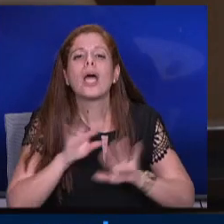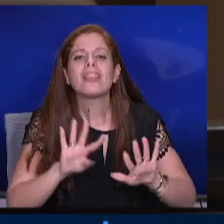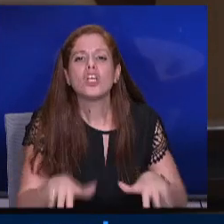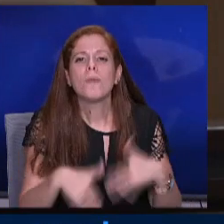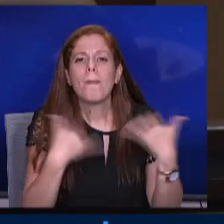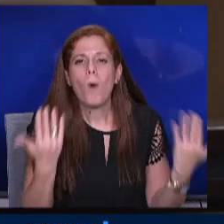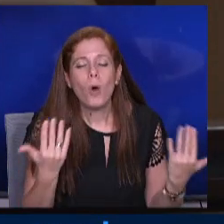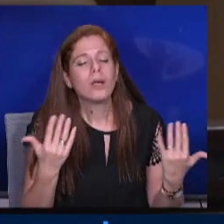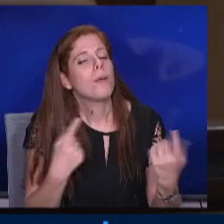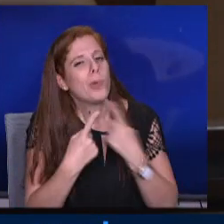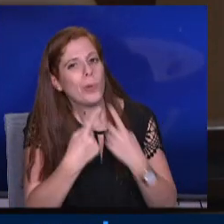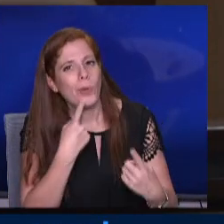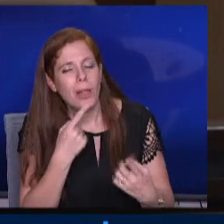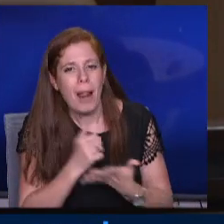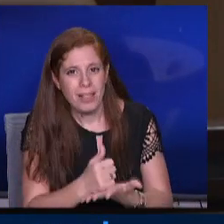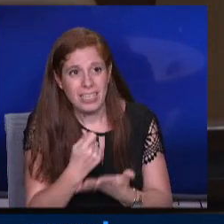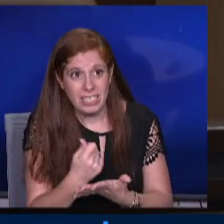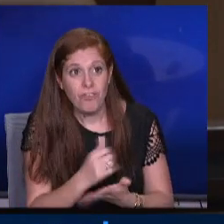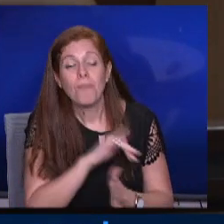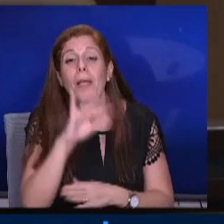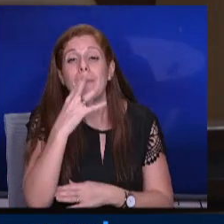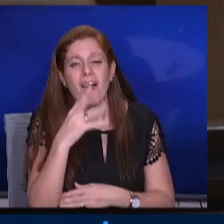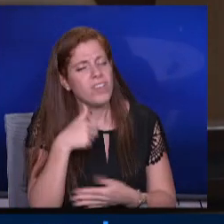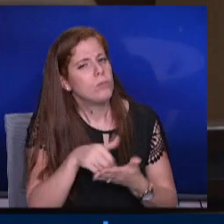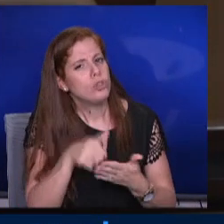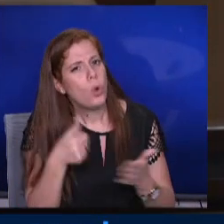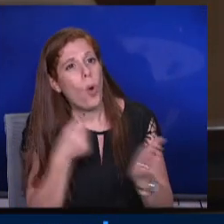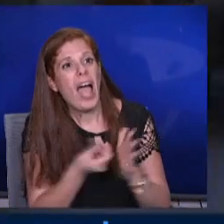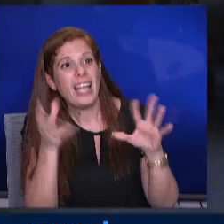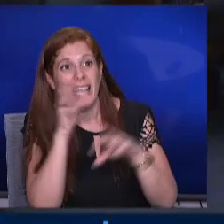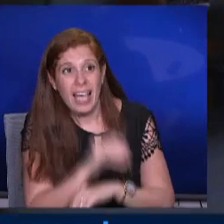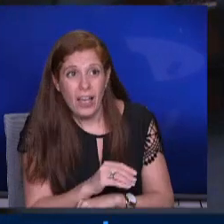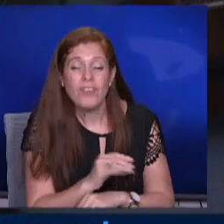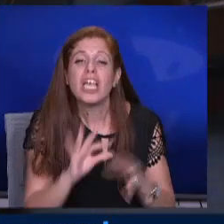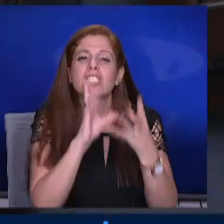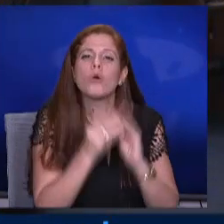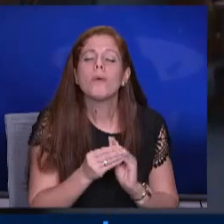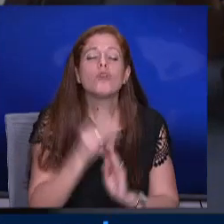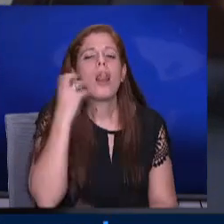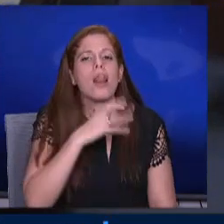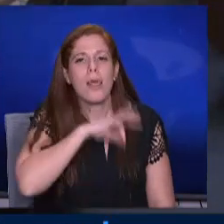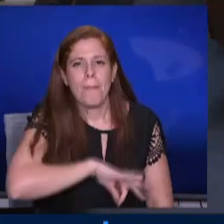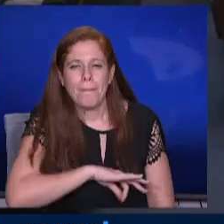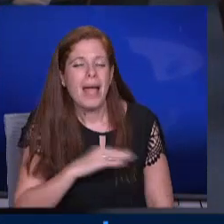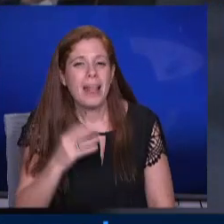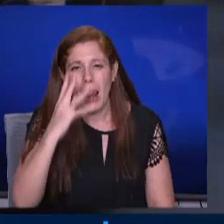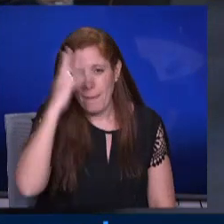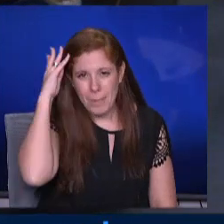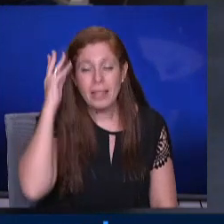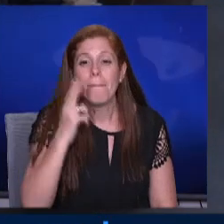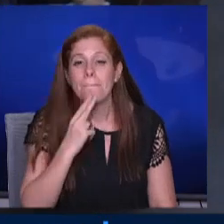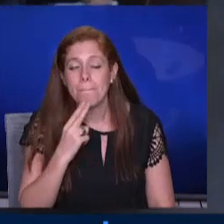על תקציב המדינה. ברביעי משכו הדיונים, לקראת ערב יהיו הסיכומים של ליברמן, לפיד, בנט ונתניהו, ואחריהם